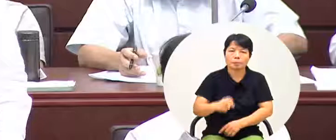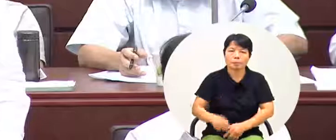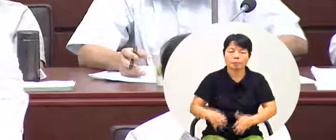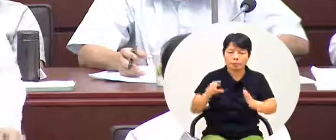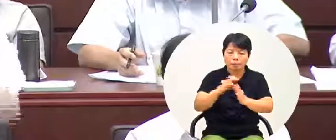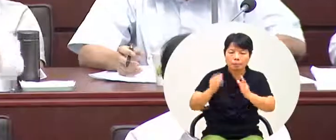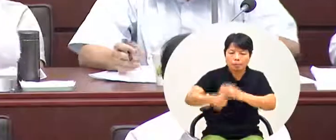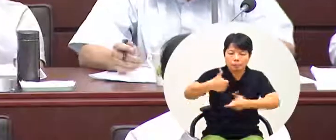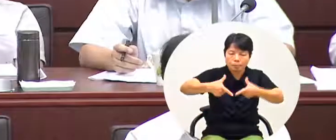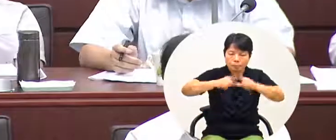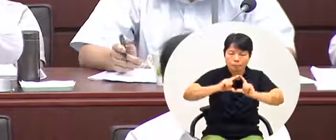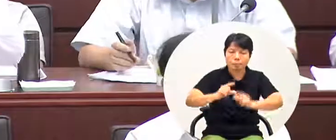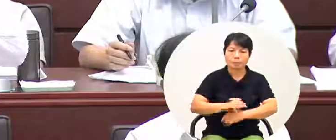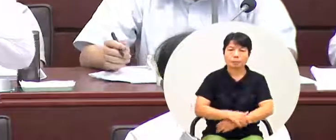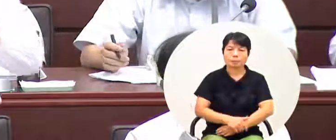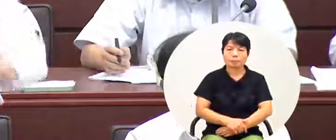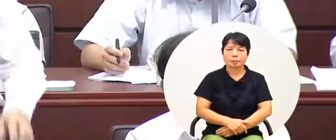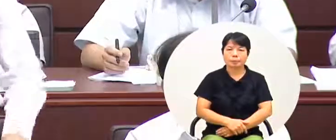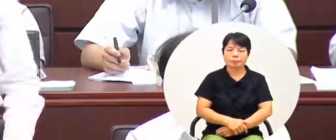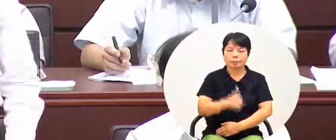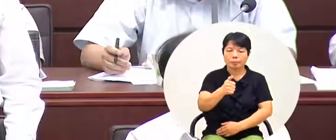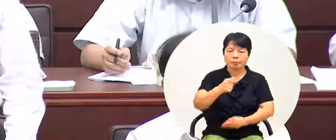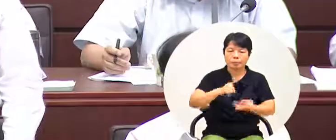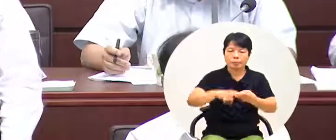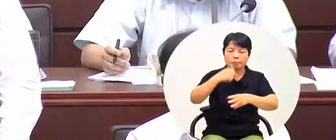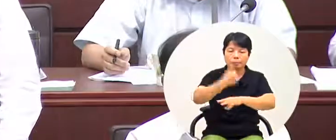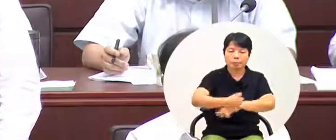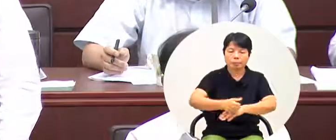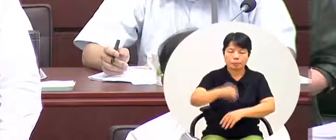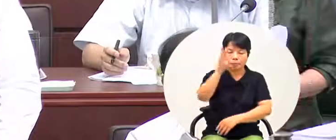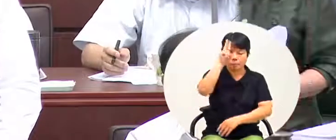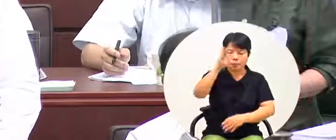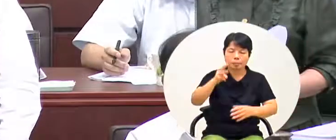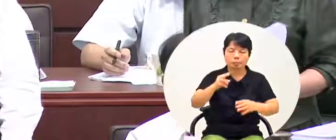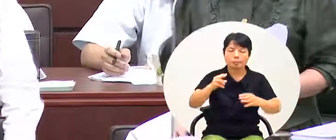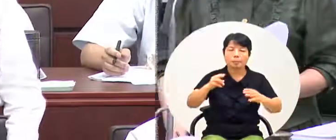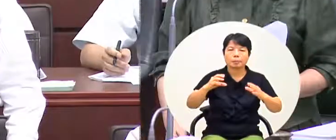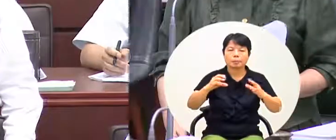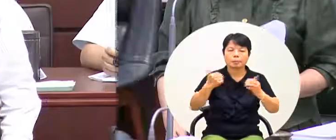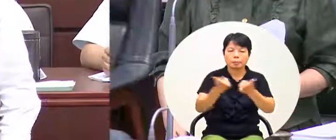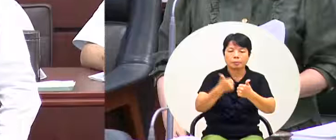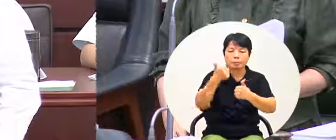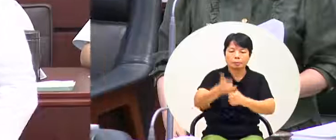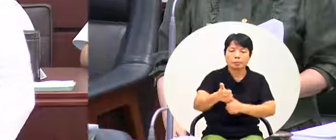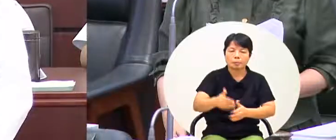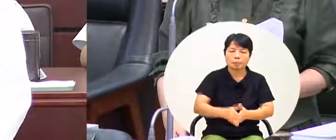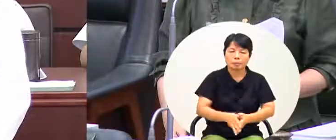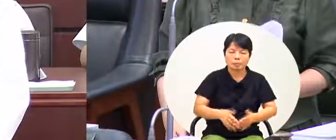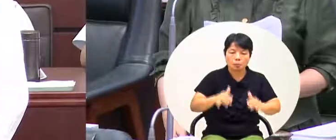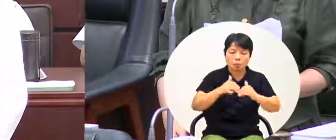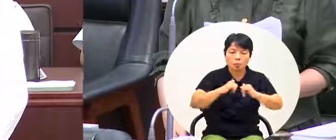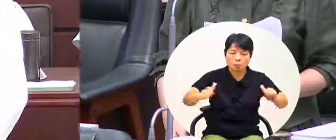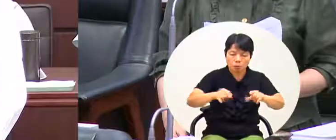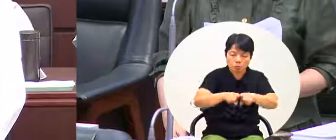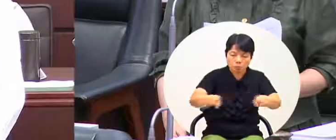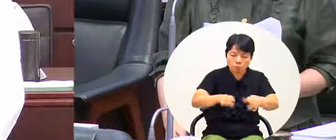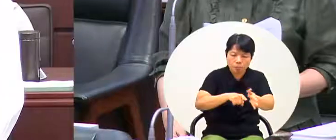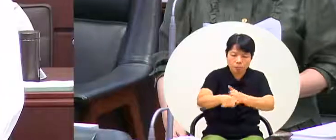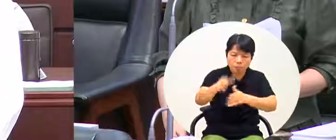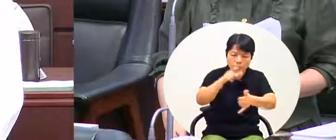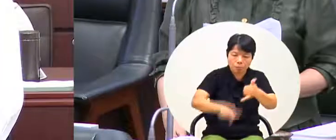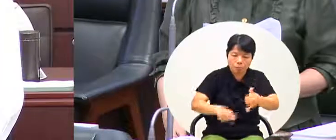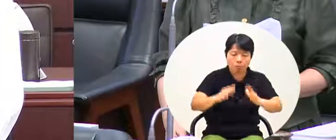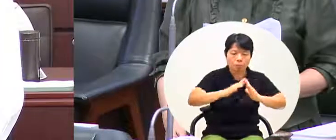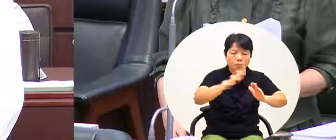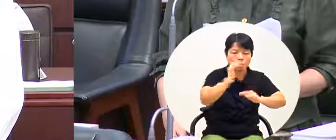我。 谢谢主席，谢谢同议员哦。其实，在路平专案这个部分哦，市长也非常的重视，所以我们在